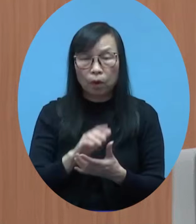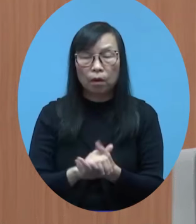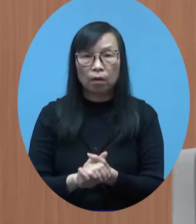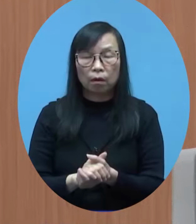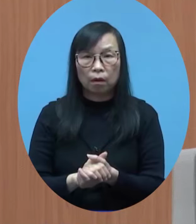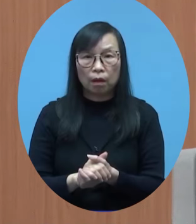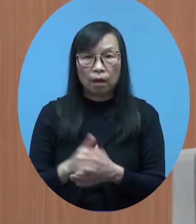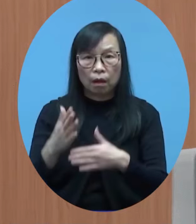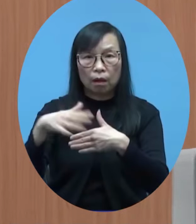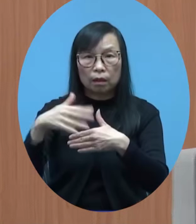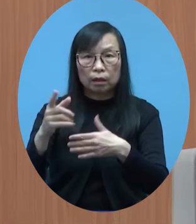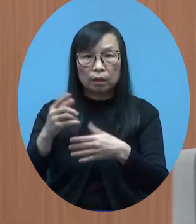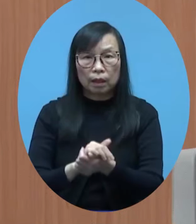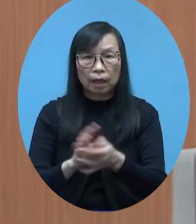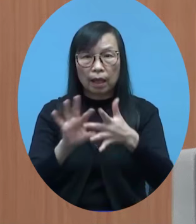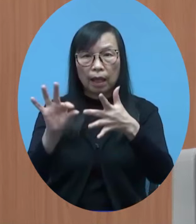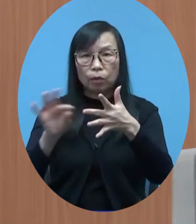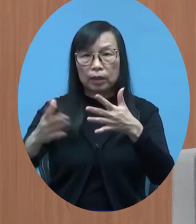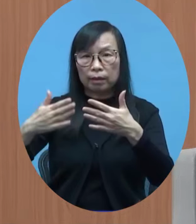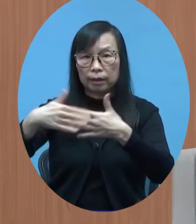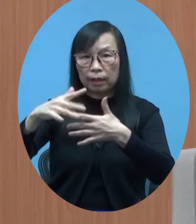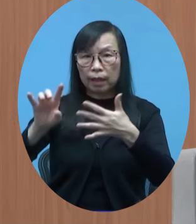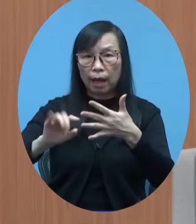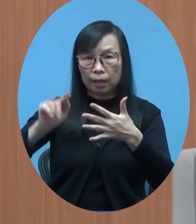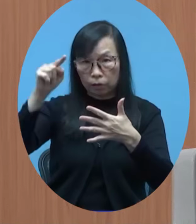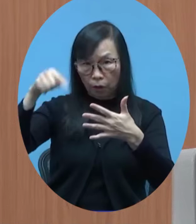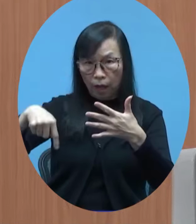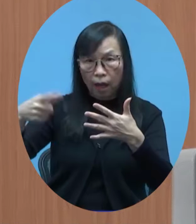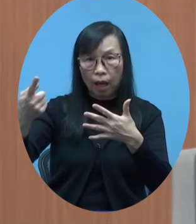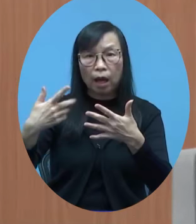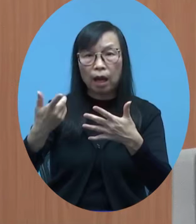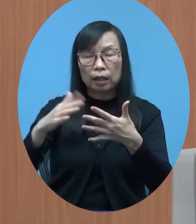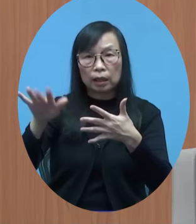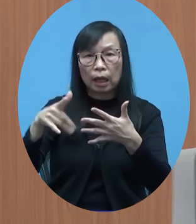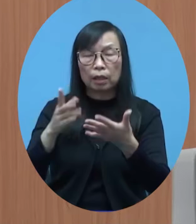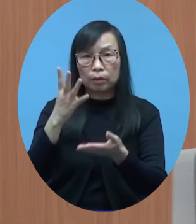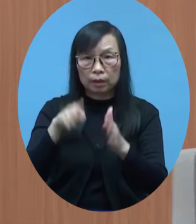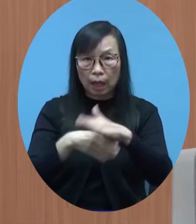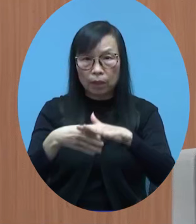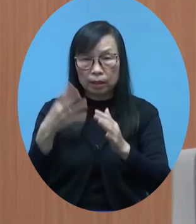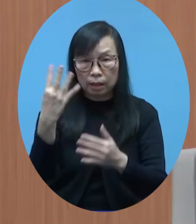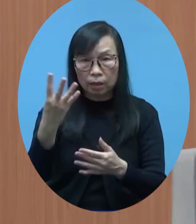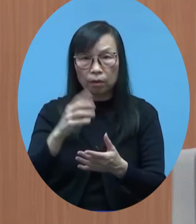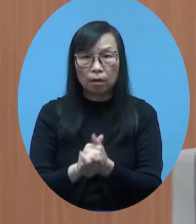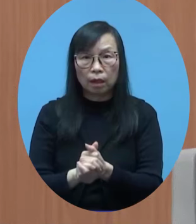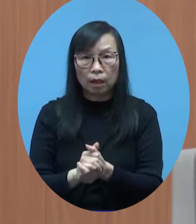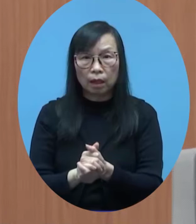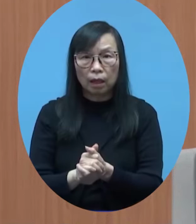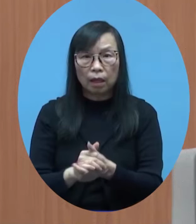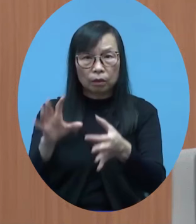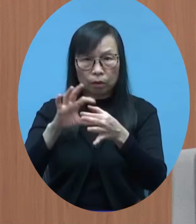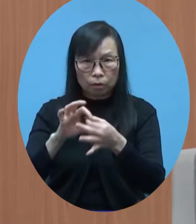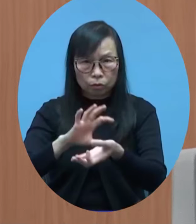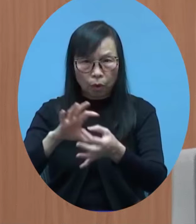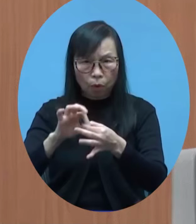喺其他啲樓層嘅。咁因為都有四個單位啦，咁大家都唔係話真係相關嘅個案